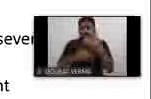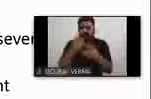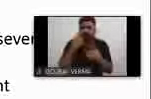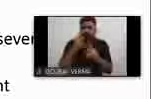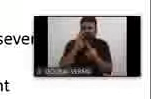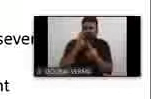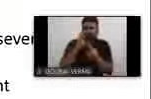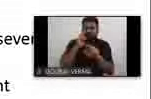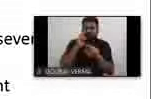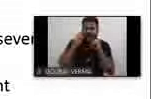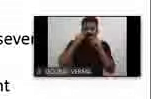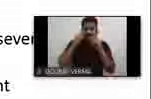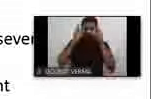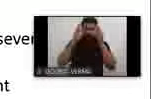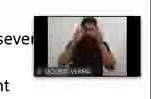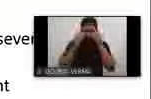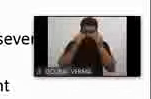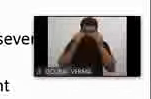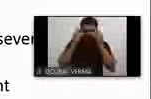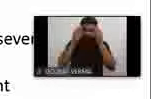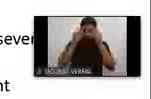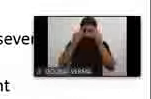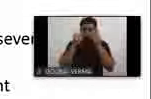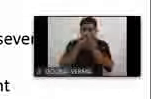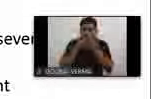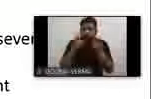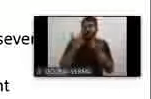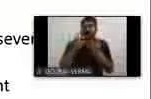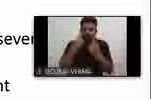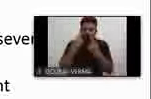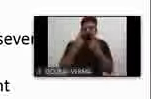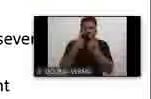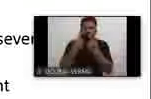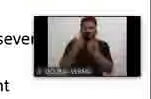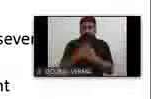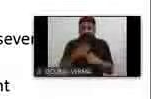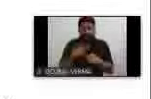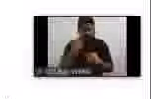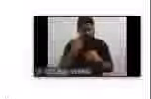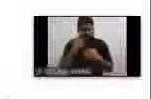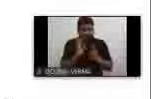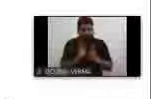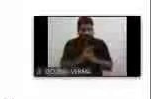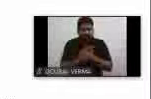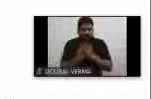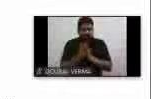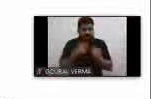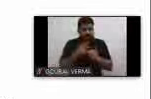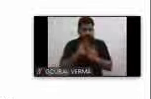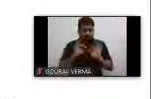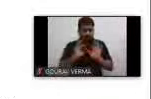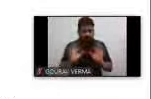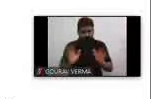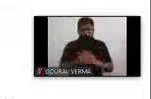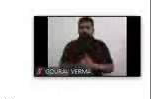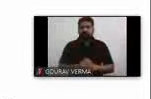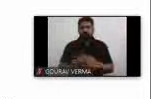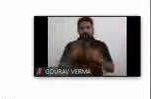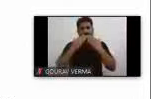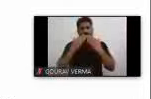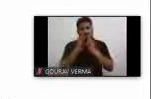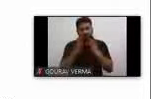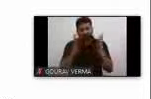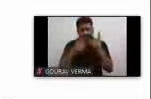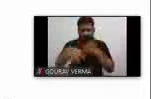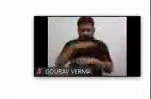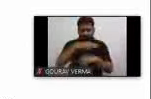विजन असेसमेंट रिजल्ट. So I think I am almost done with my presentation. Thank you very much, and